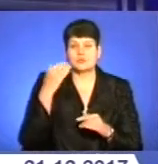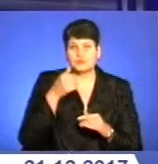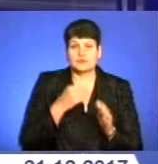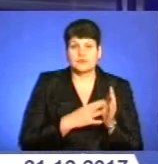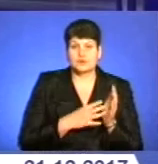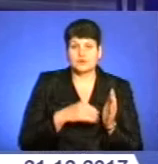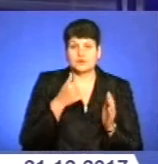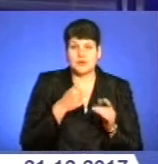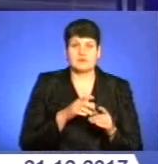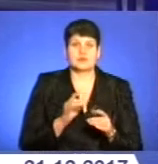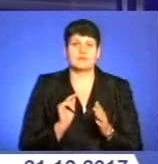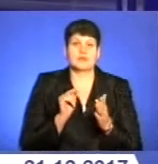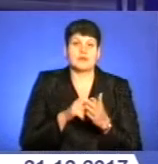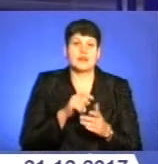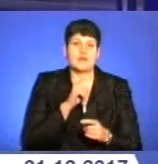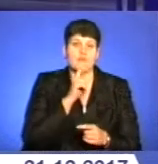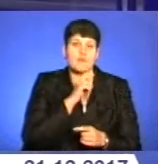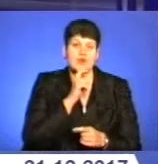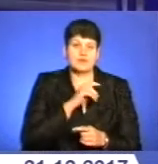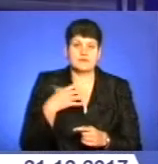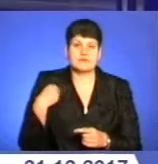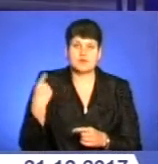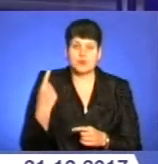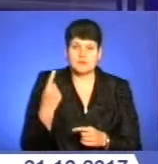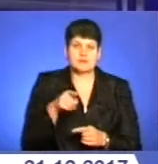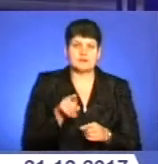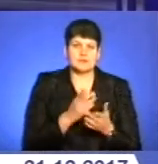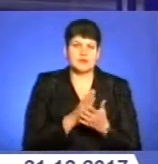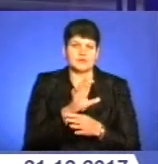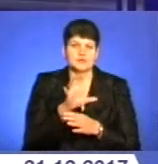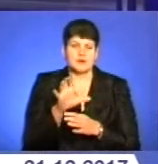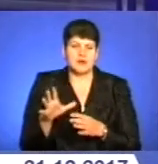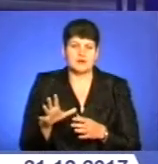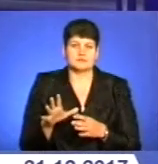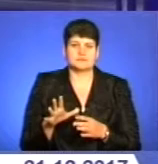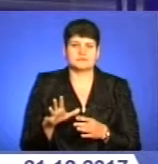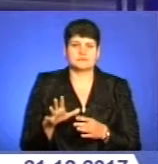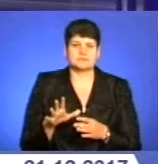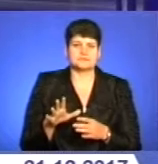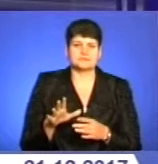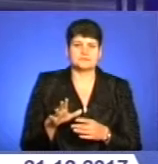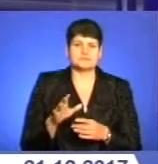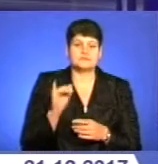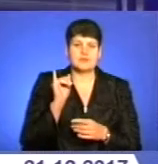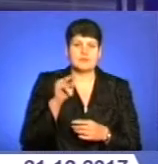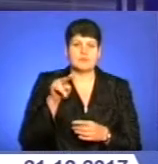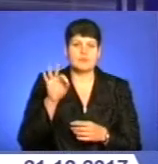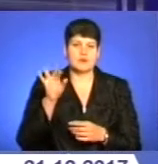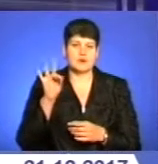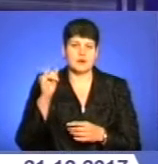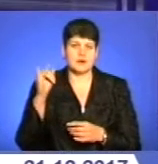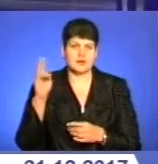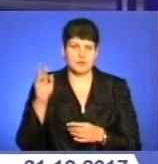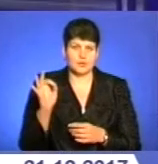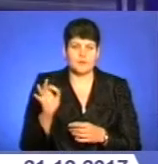у Бродах на Львівщині. Також на світлинах зображені такі визначні постаті, як підхорунжий Іван Порайко,